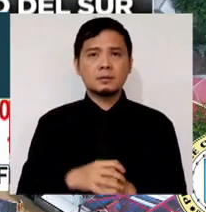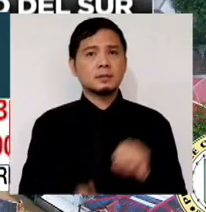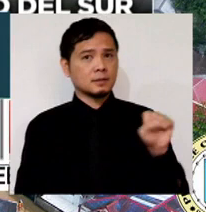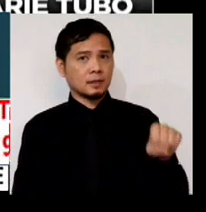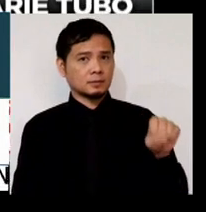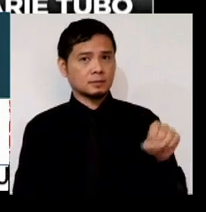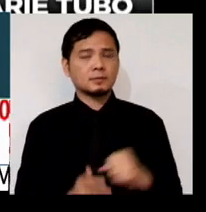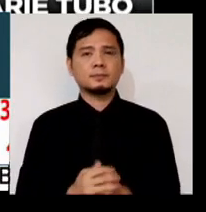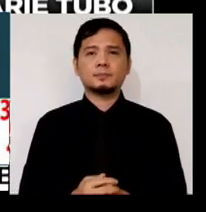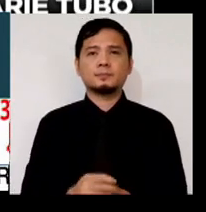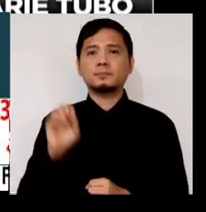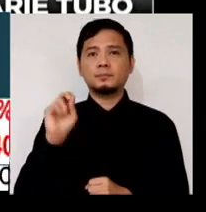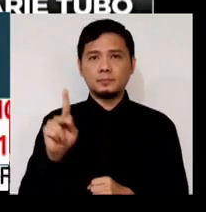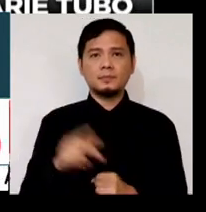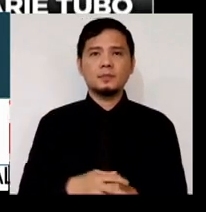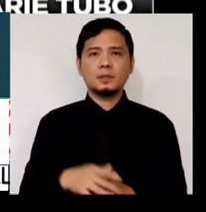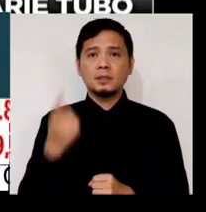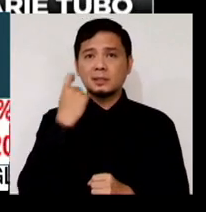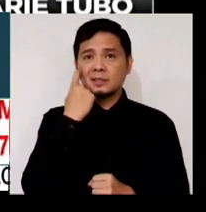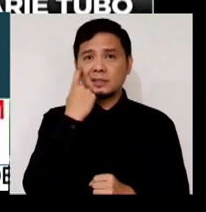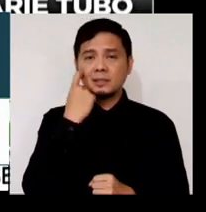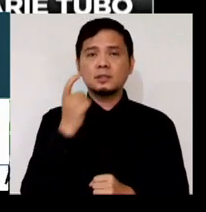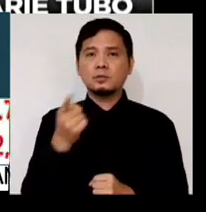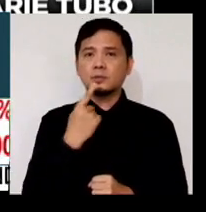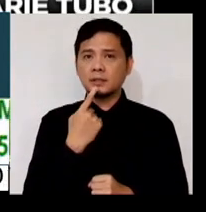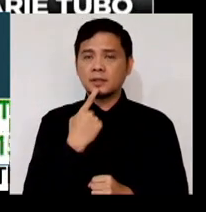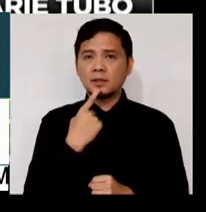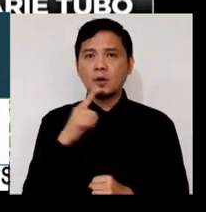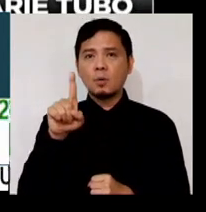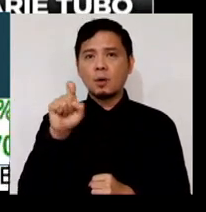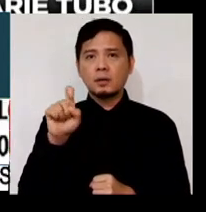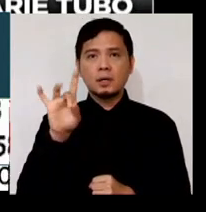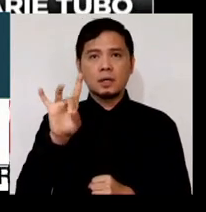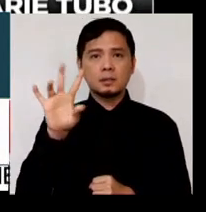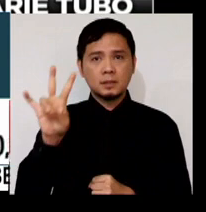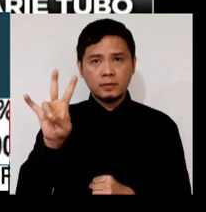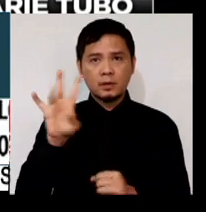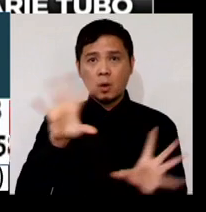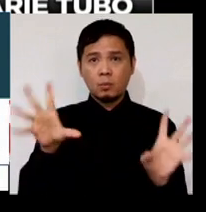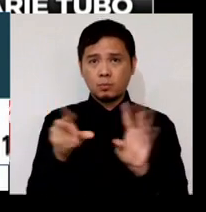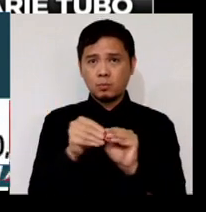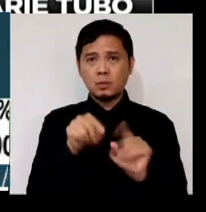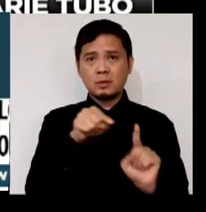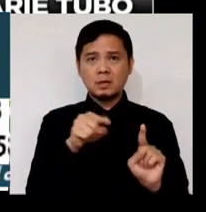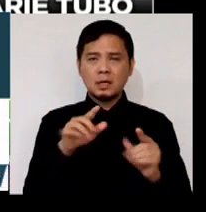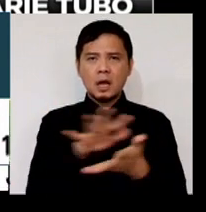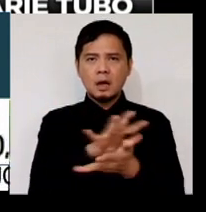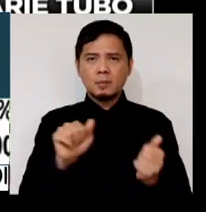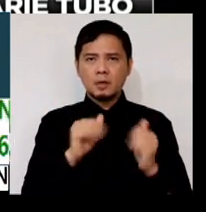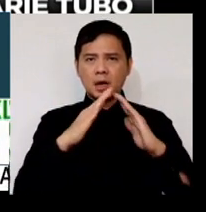Okay. Kanina po nabanggit ninyo may 187 na totally damaged na bahay po. Yan po